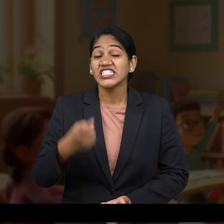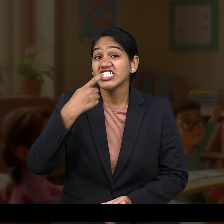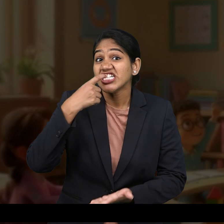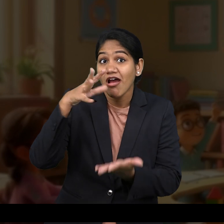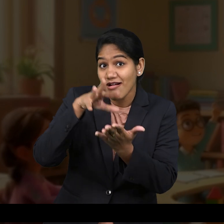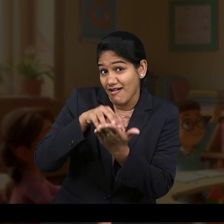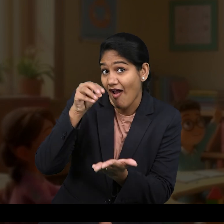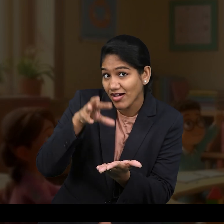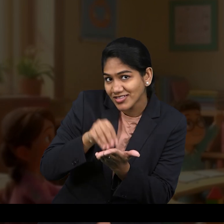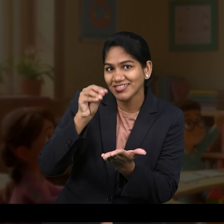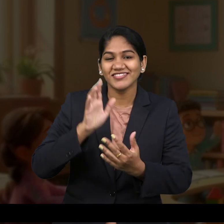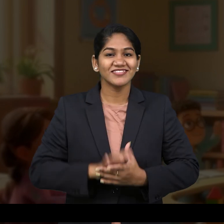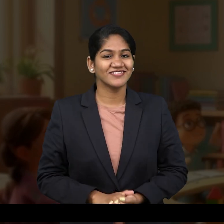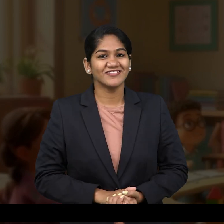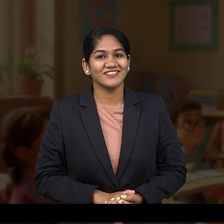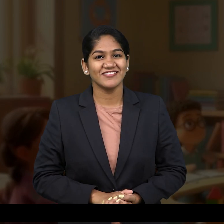బియ్యం,